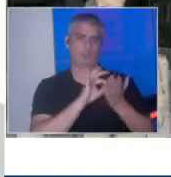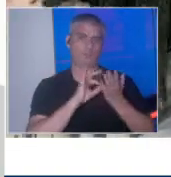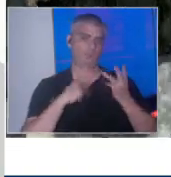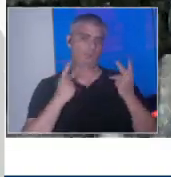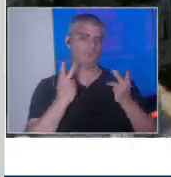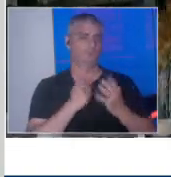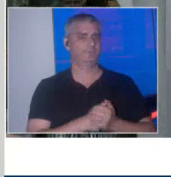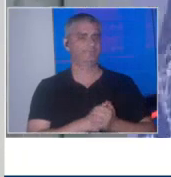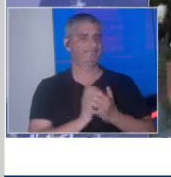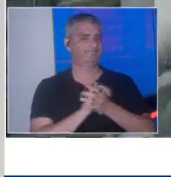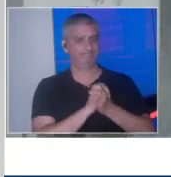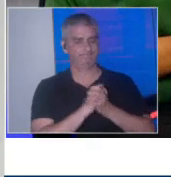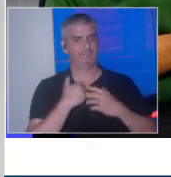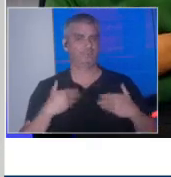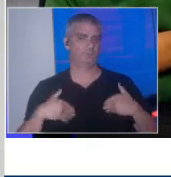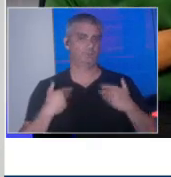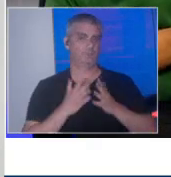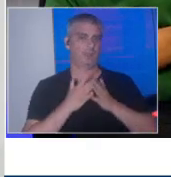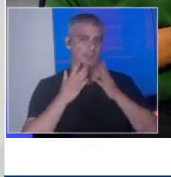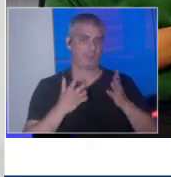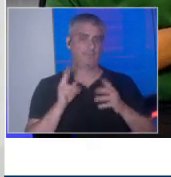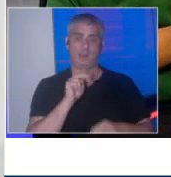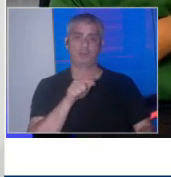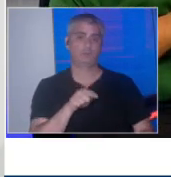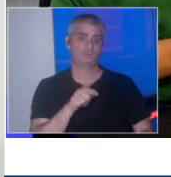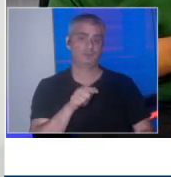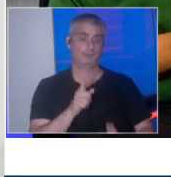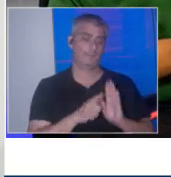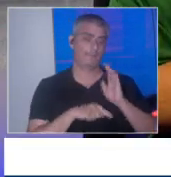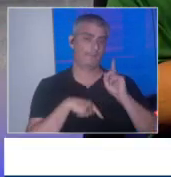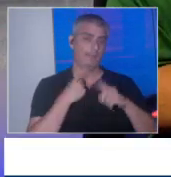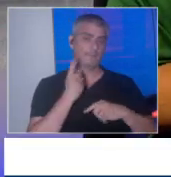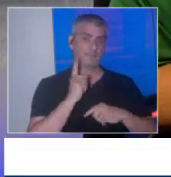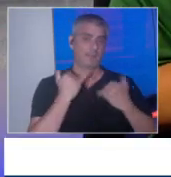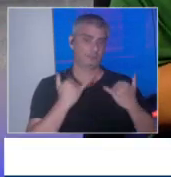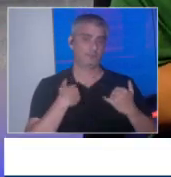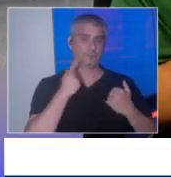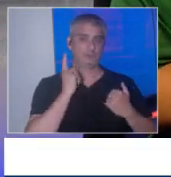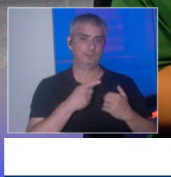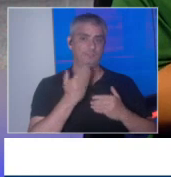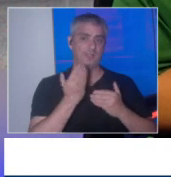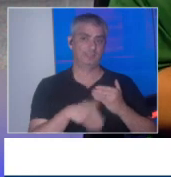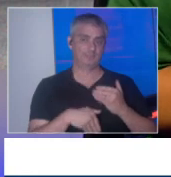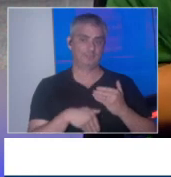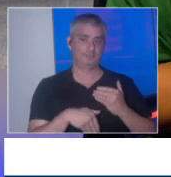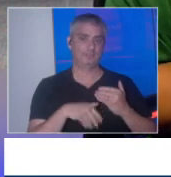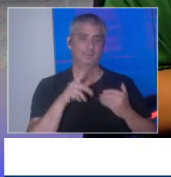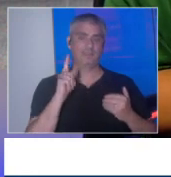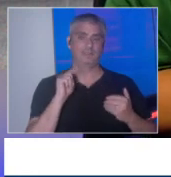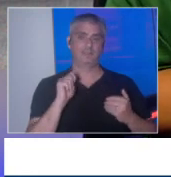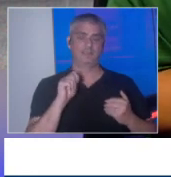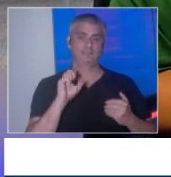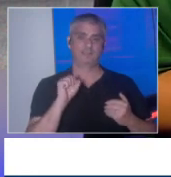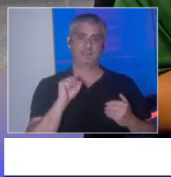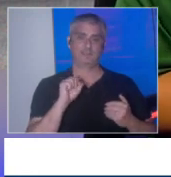מחפשים. חברים, אנחנו נשמח להרחיב איתכם על הנושא הזה בפעם הבאה, אבל עכשיו אנחנו צריכים לסיים. איתי סטט, מנהל